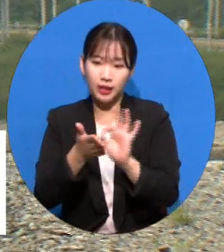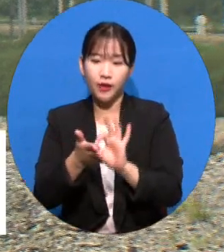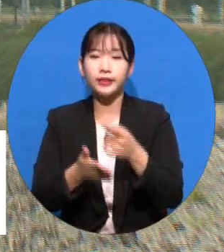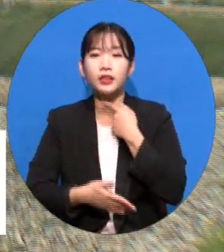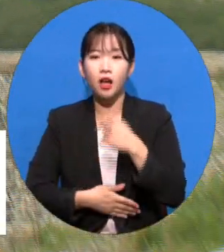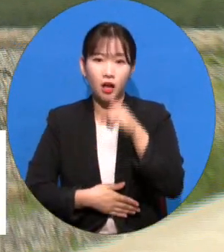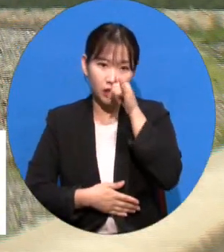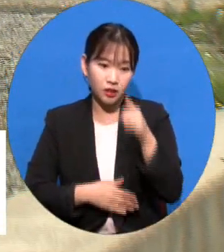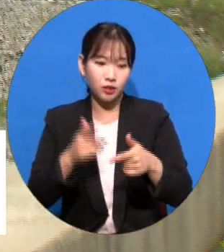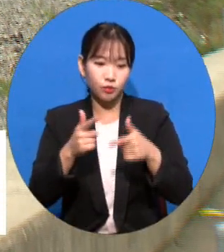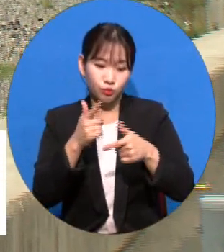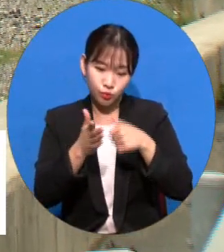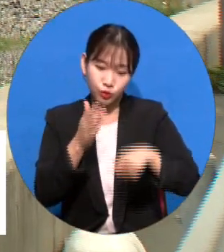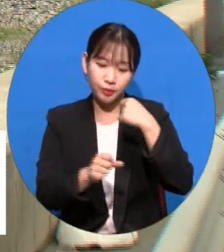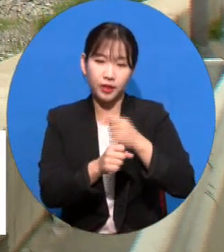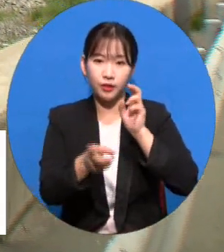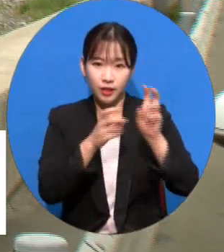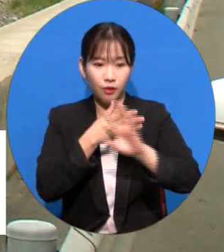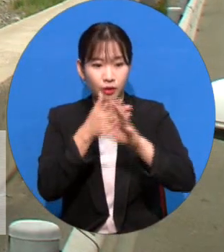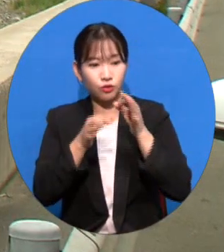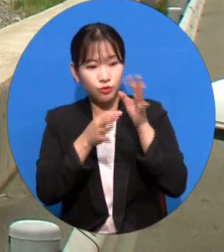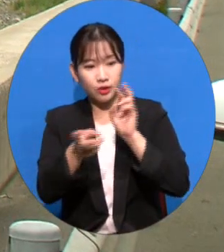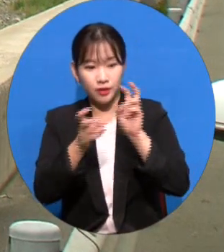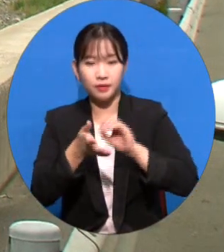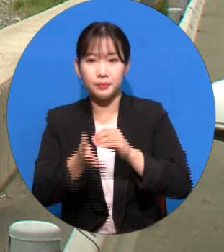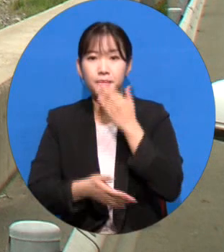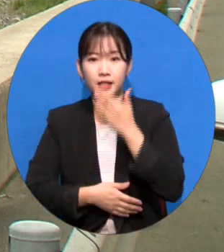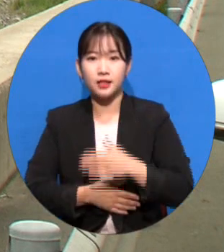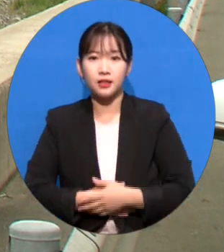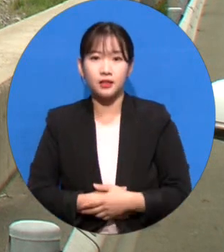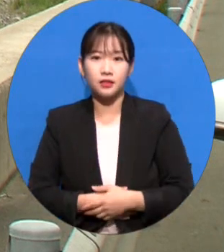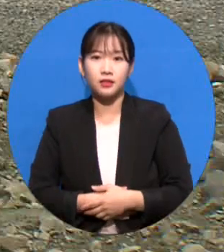이용한 실적이 있는 물류 제조업체와 외국인 투자기업이 참여할 수 있습니다.